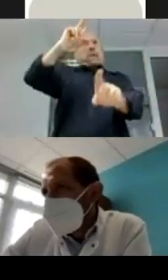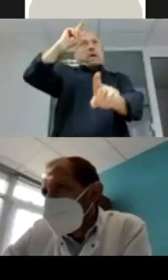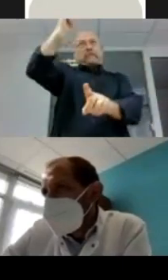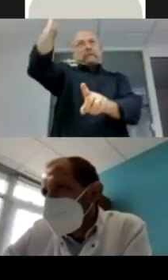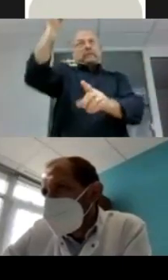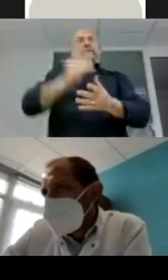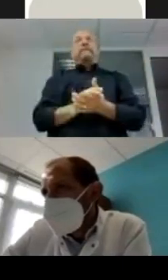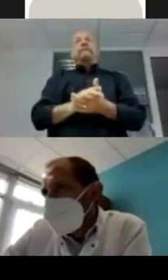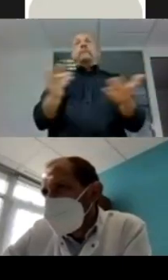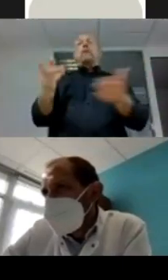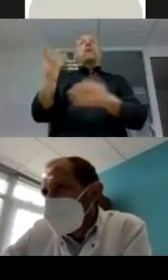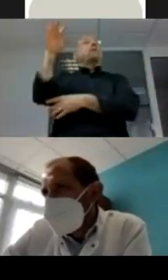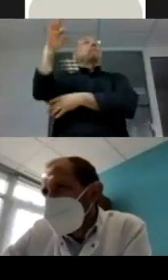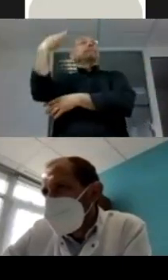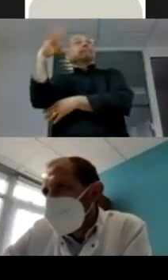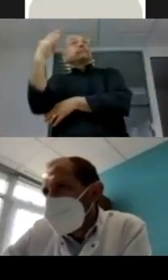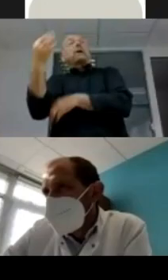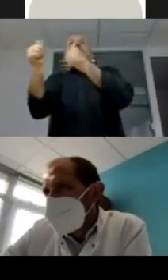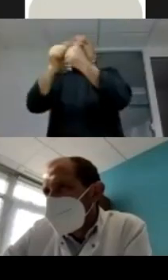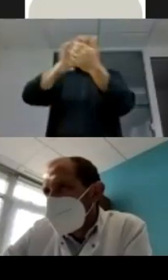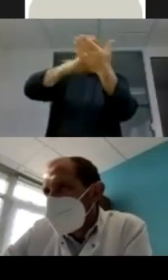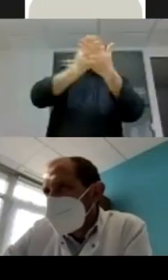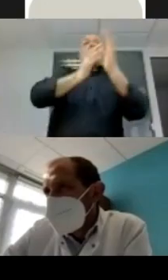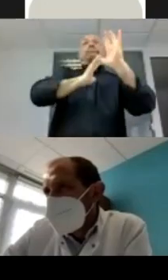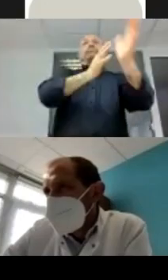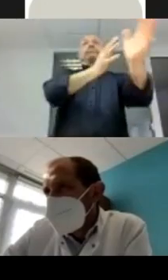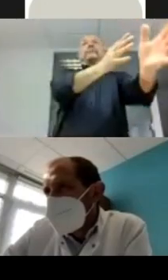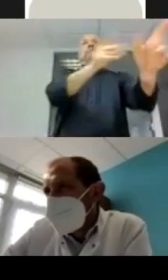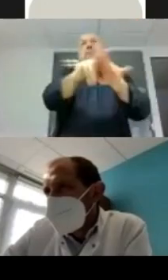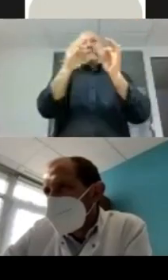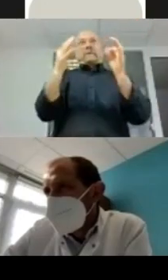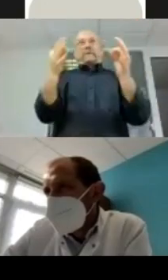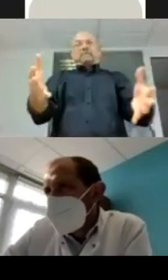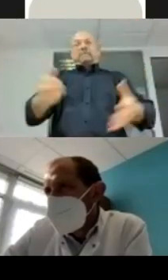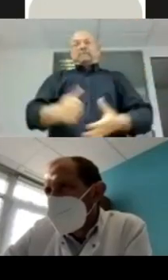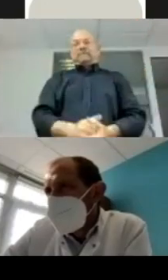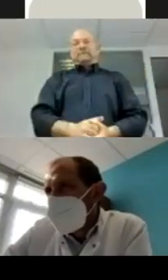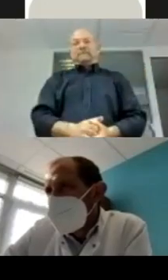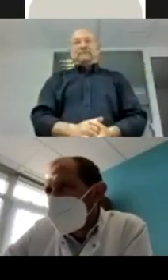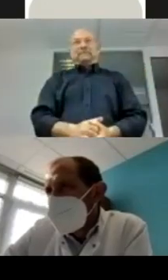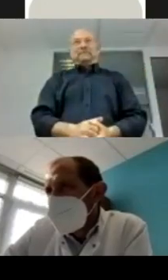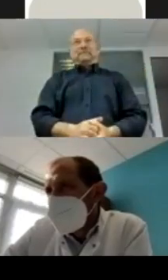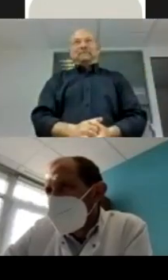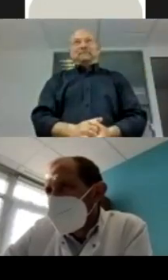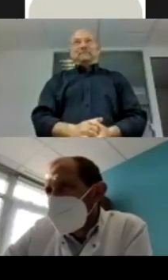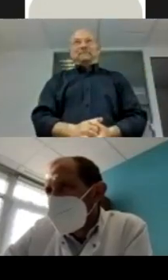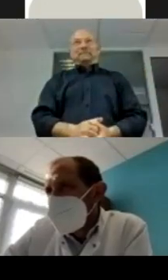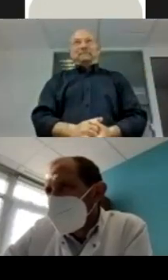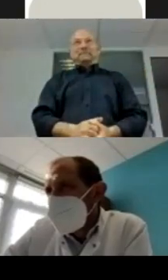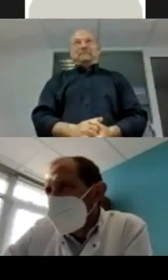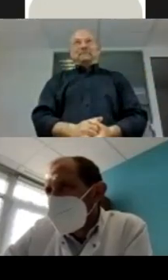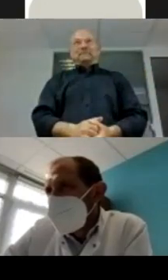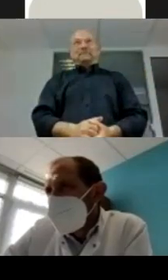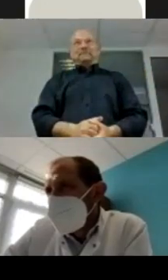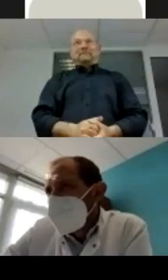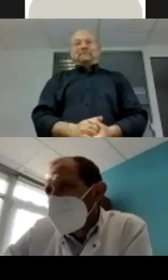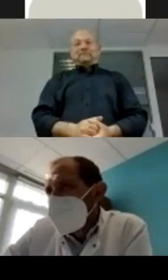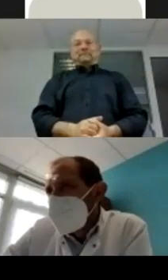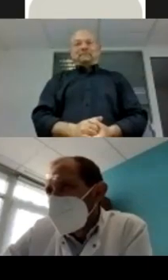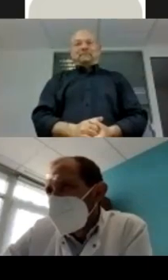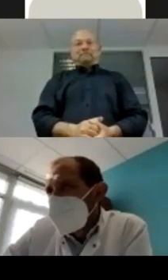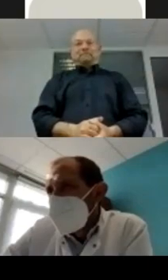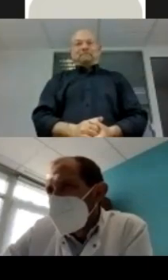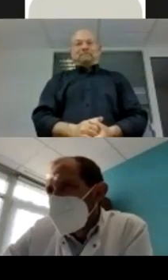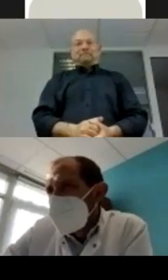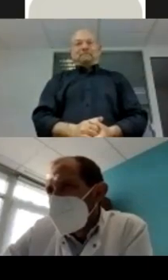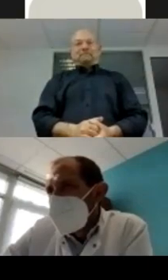malentendantes. Et comme nous en avons pris l'habitude, la conférence sera traduite en langage des signes par